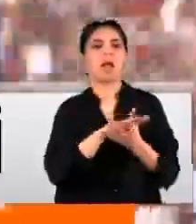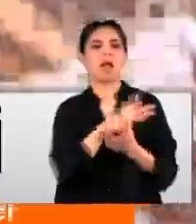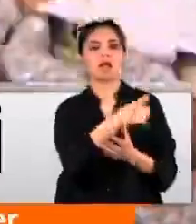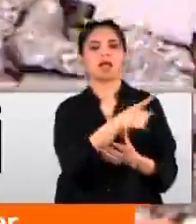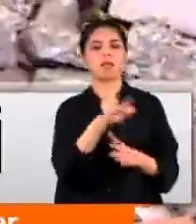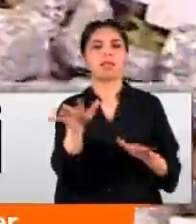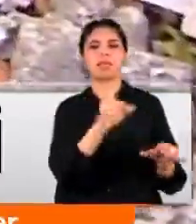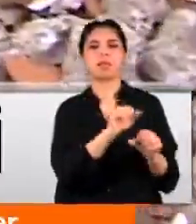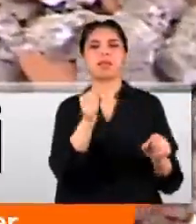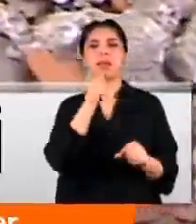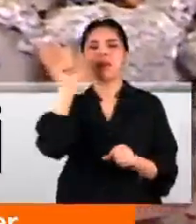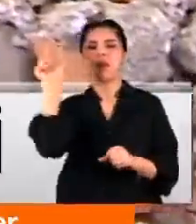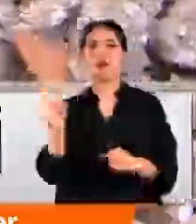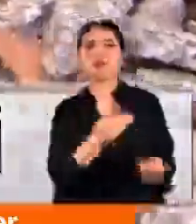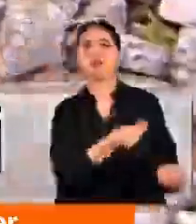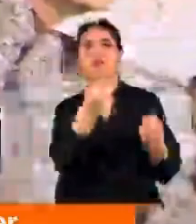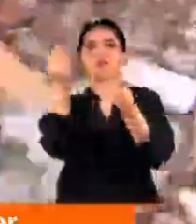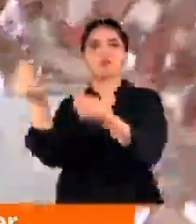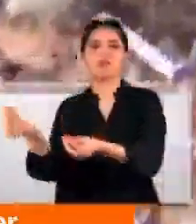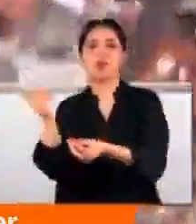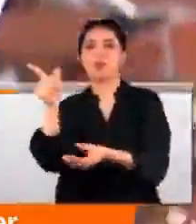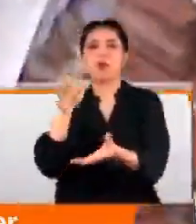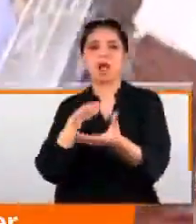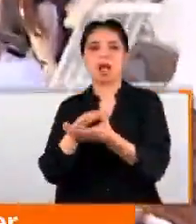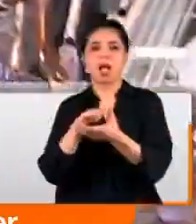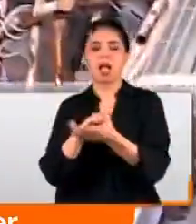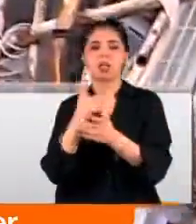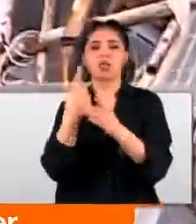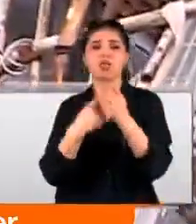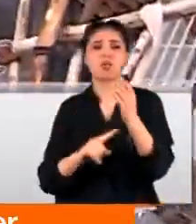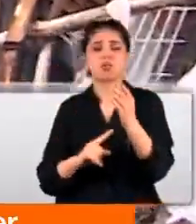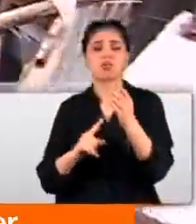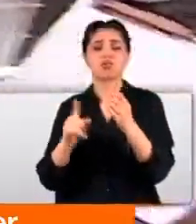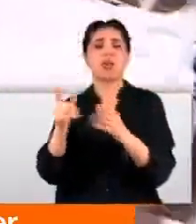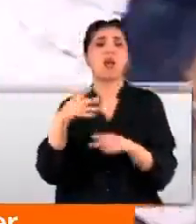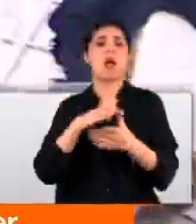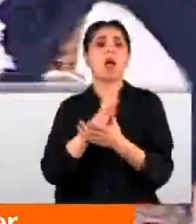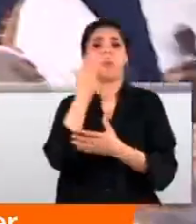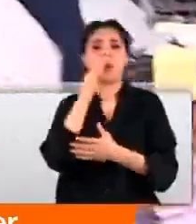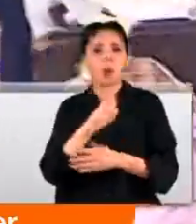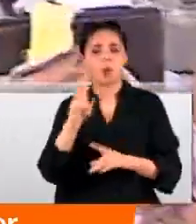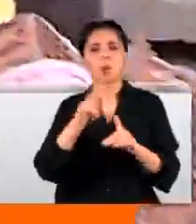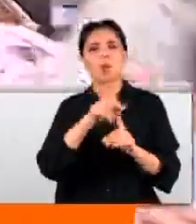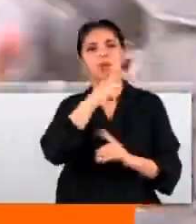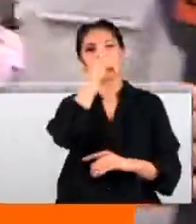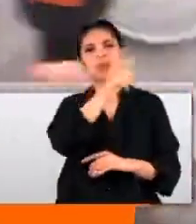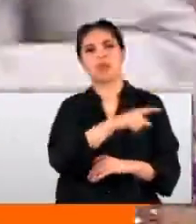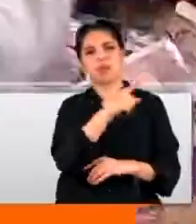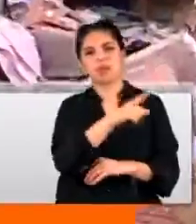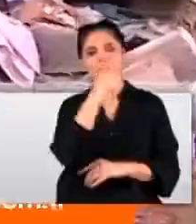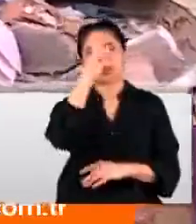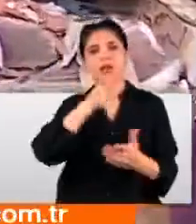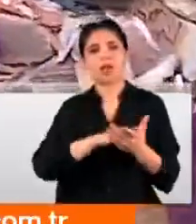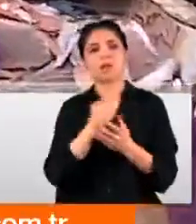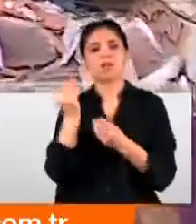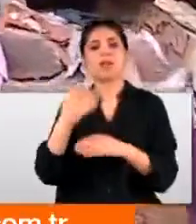ve depremzede Ramazan Dilaver'e verdi. Çünkü onun ayakları çıplaktı deprem esnasında. O polis memuru aslında sadece